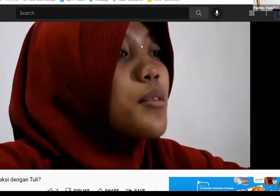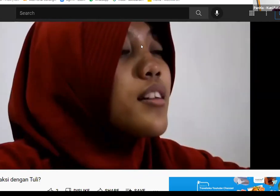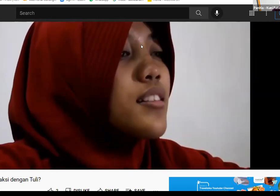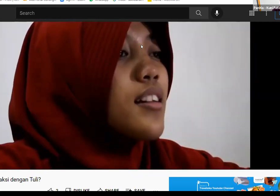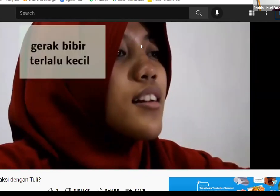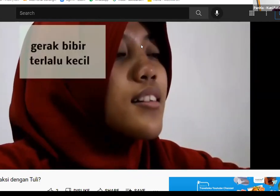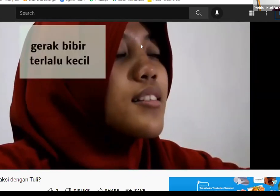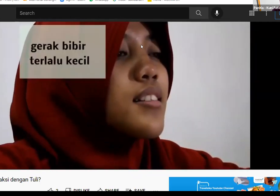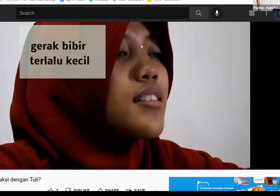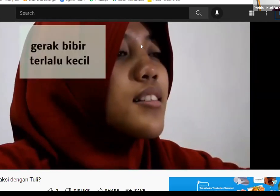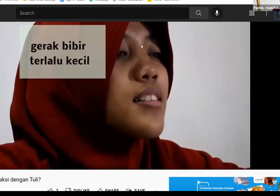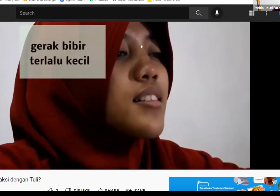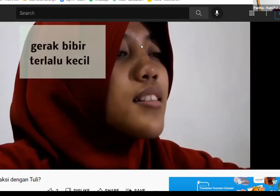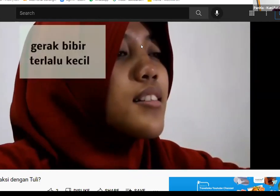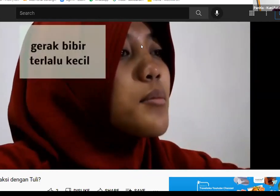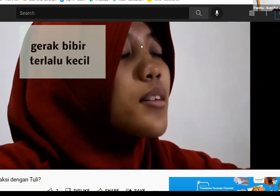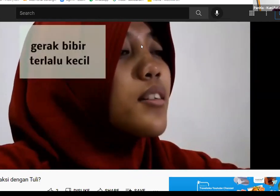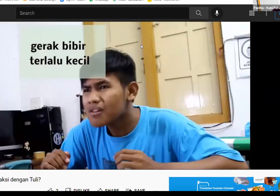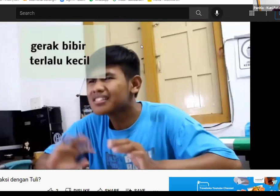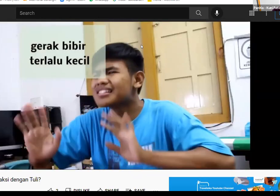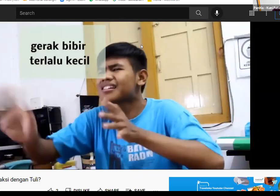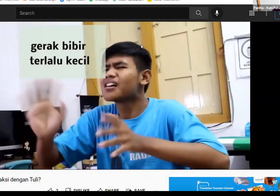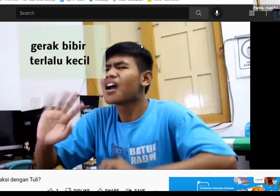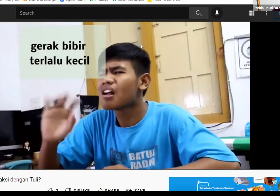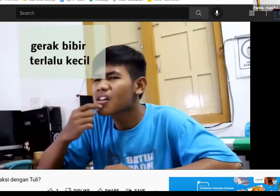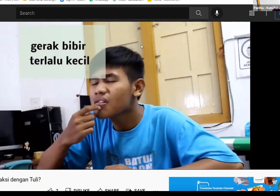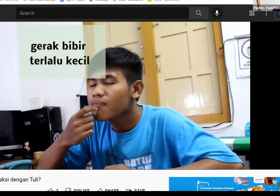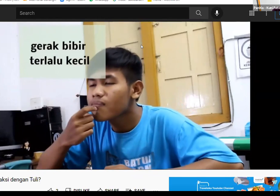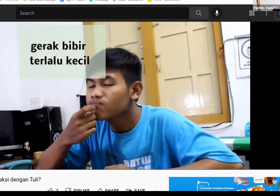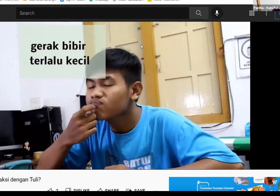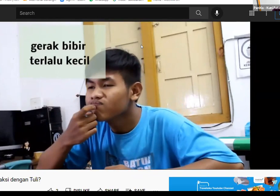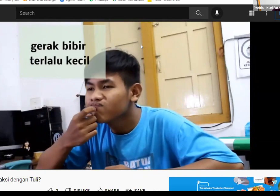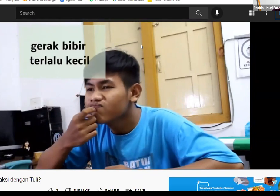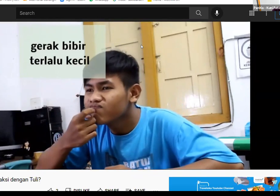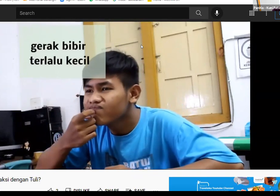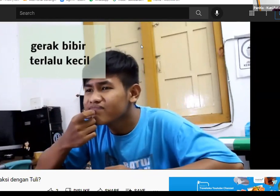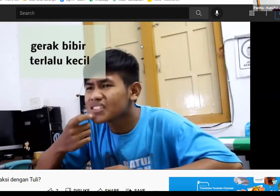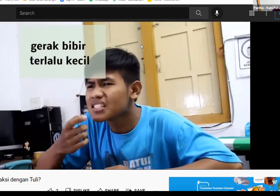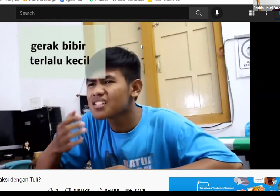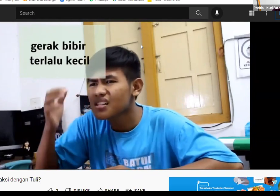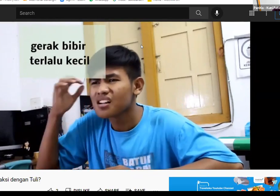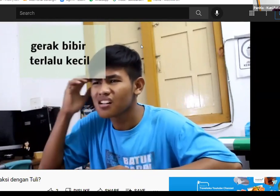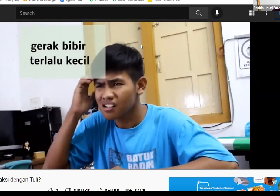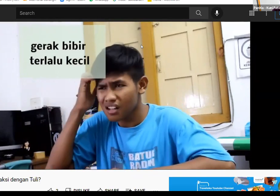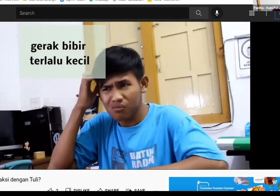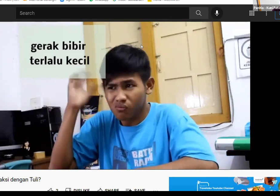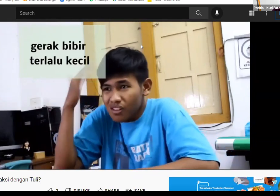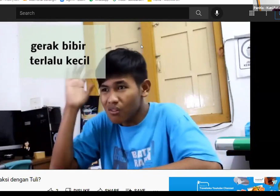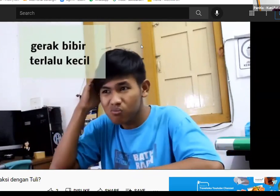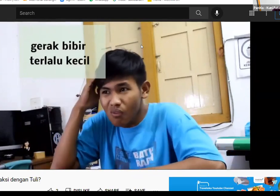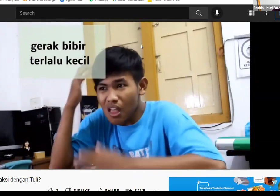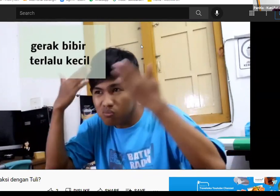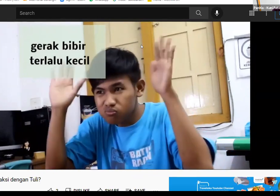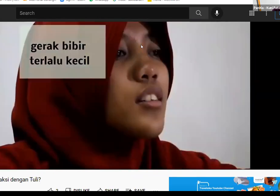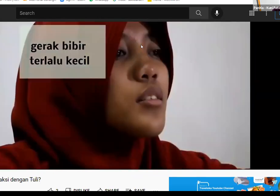itu deket ujan kali lalu kamu ya pengaruh itu adalah akhir-akhir Sesungguhnya telah melepas juga Q